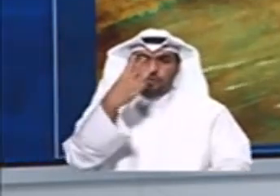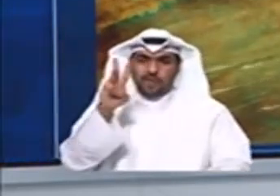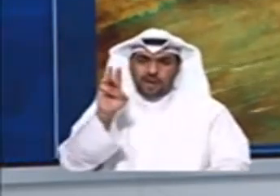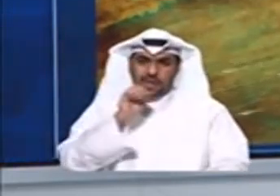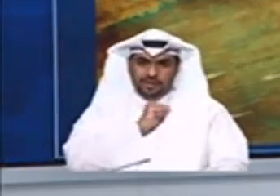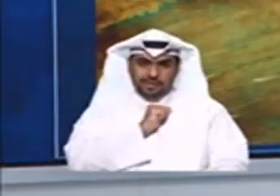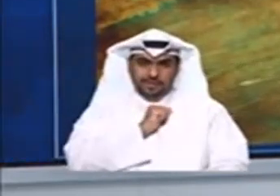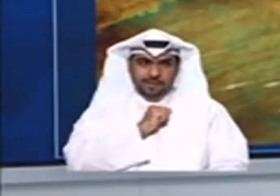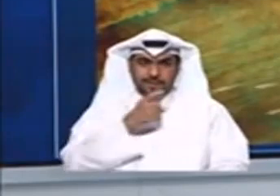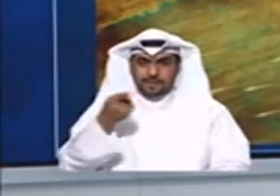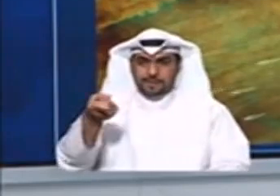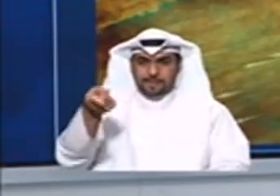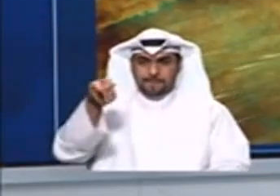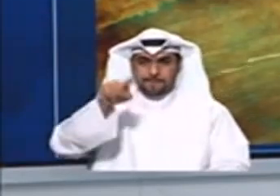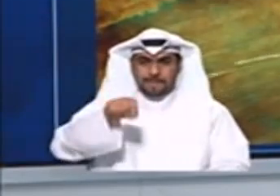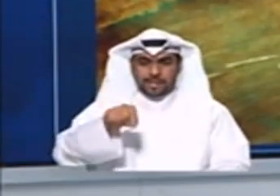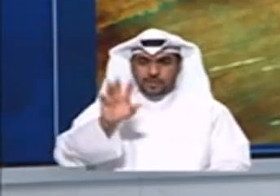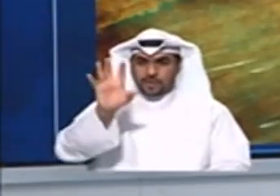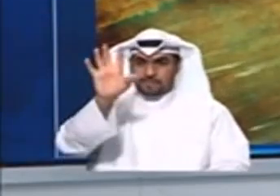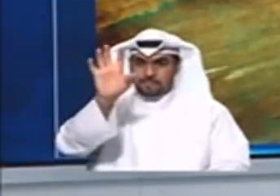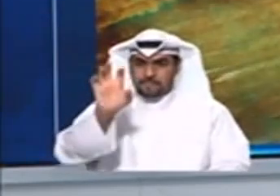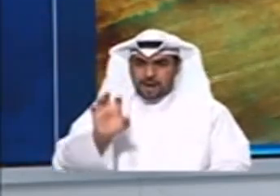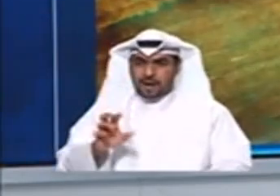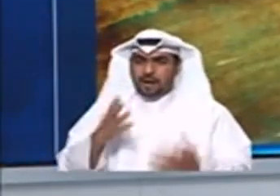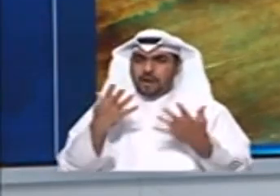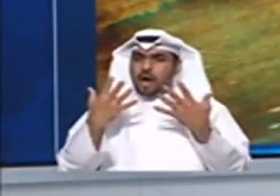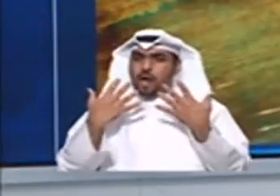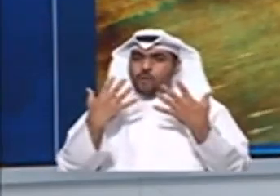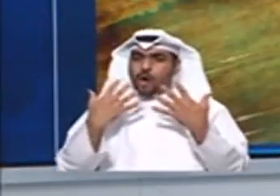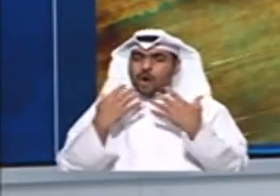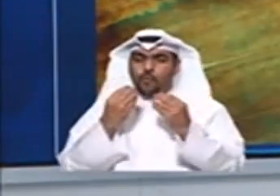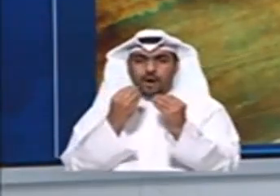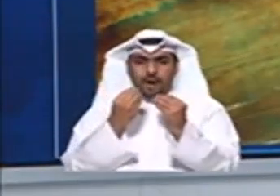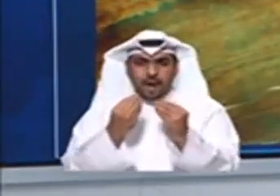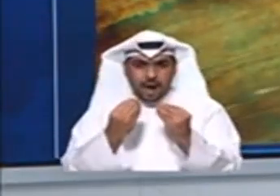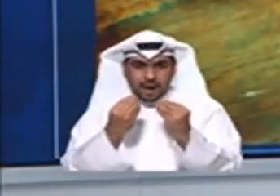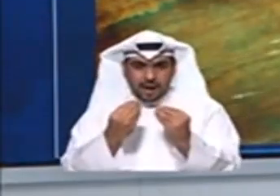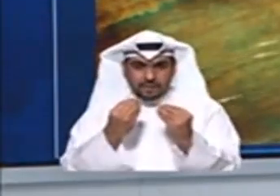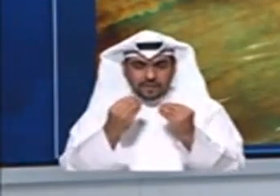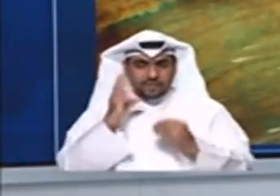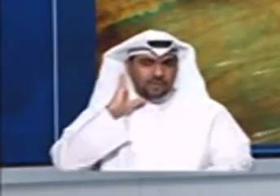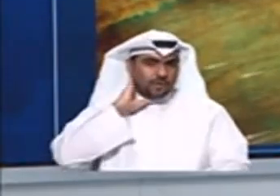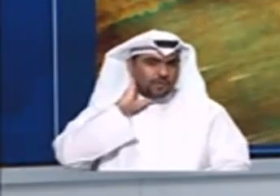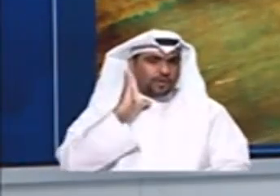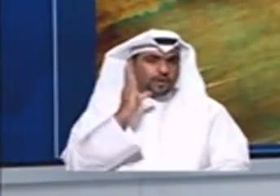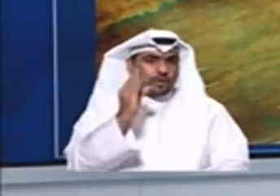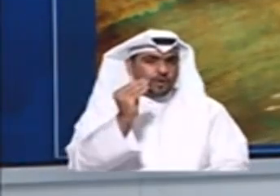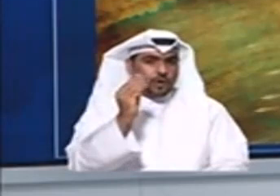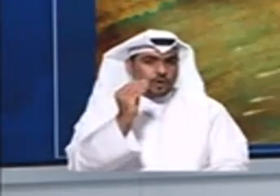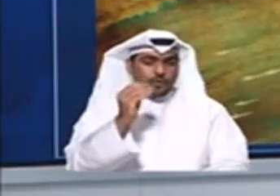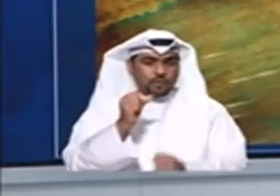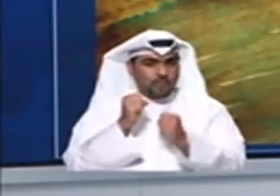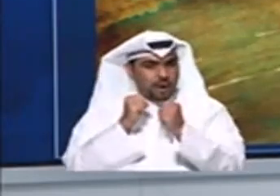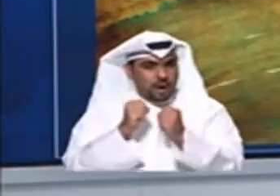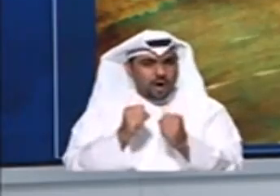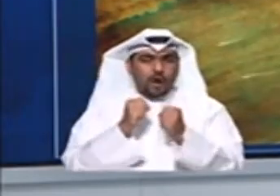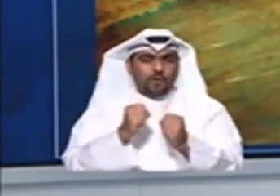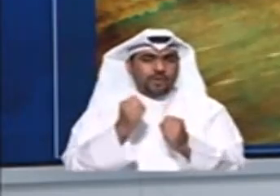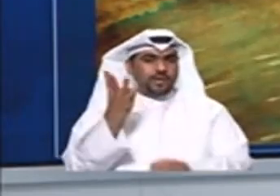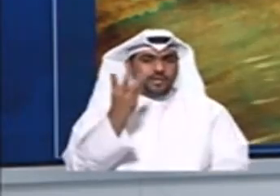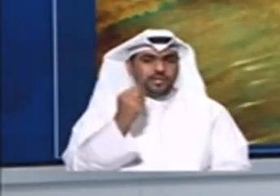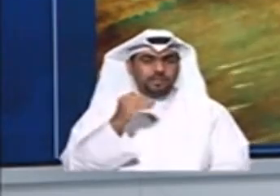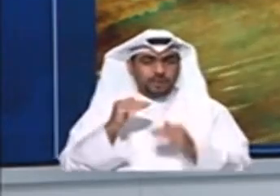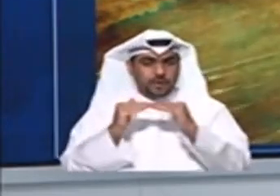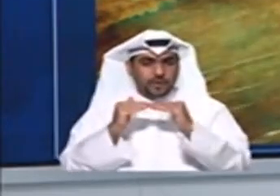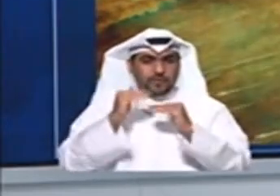الغد أجواء حارة مع استمرار رياح جنوبية شرقية، أيضا أجواء راح تكون رطبة، ومتوقع تصل نسب الرطوبة إلى أكثر من 70%